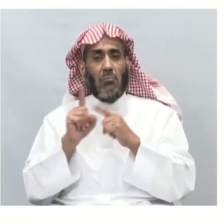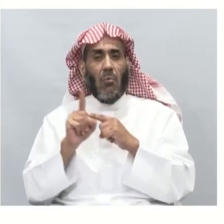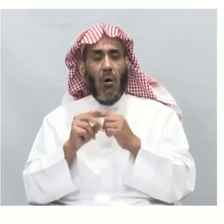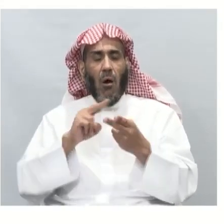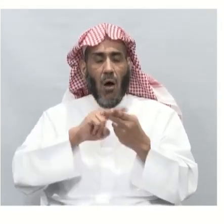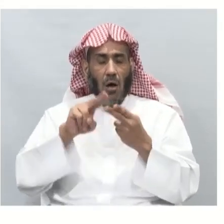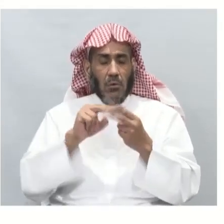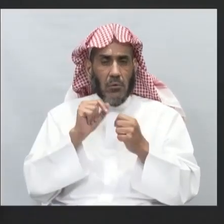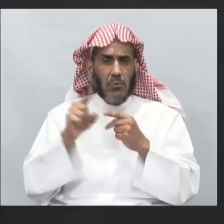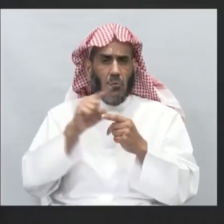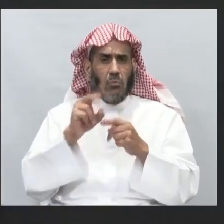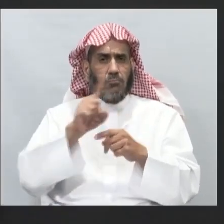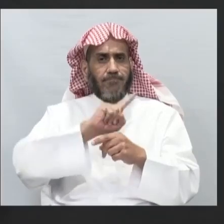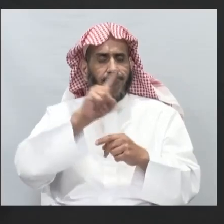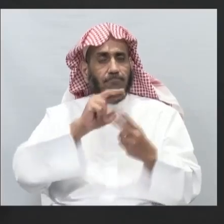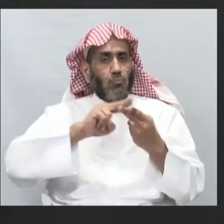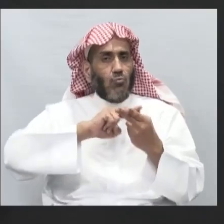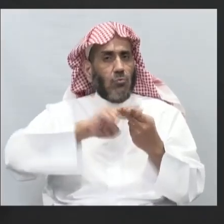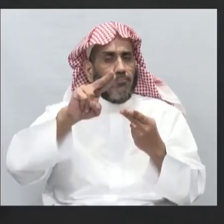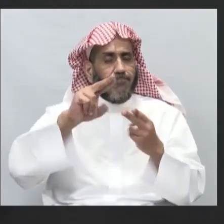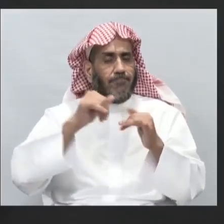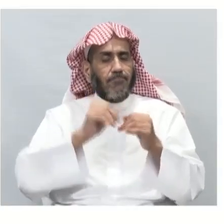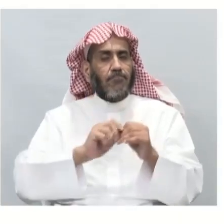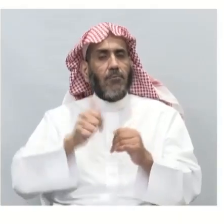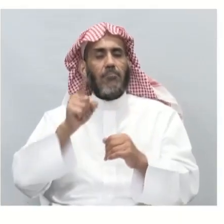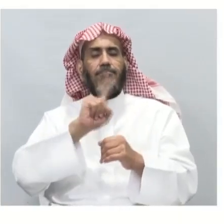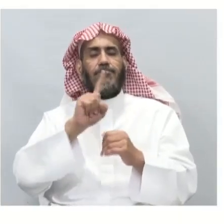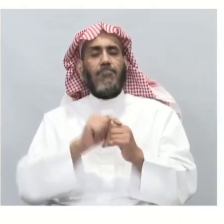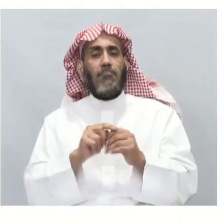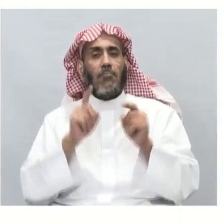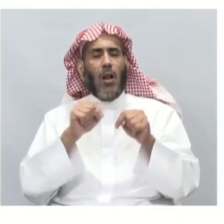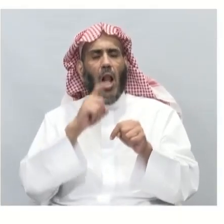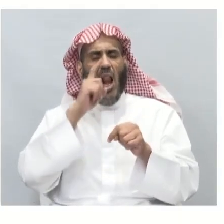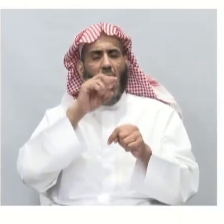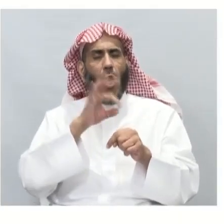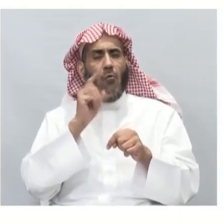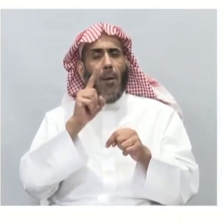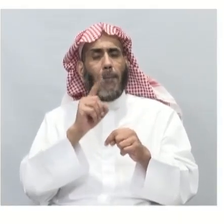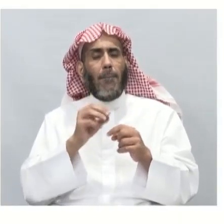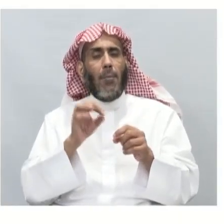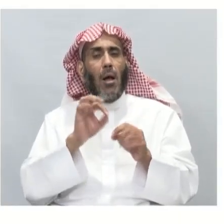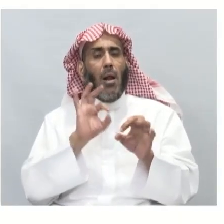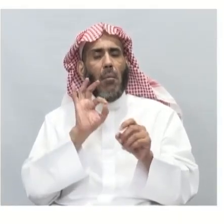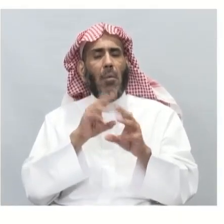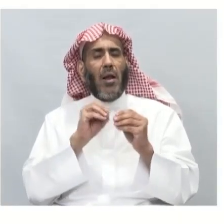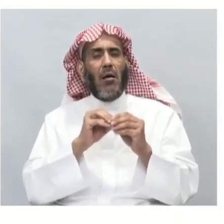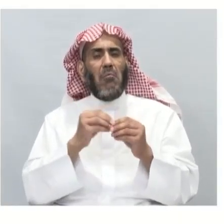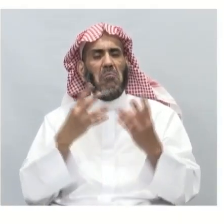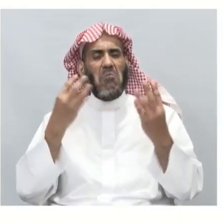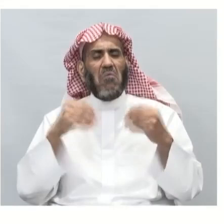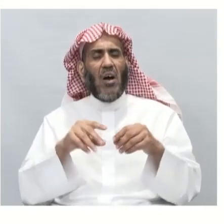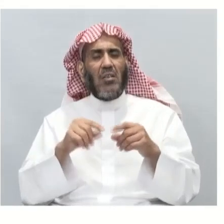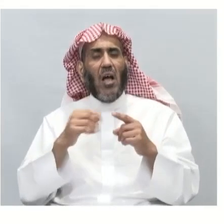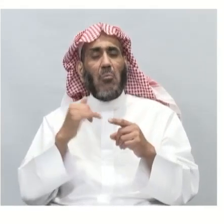ارسلت الرساله لكنني لم ارسلها بالطريقه الصحيحه ولذلك لا يفهم المراد اذا فقد